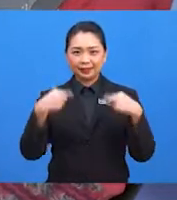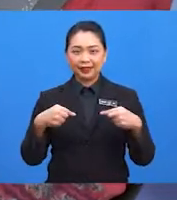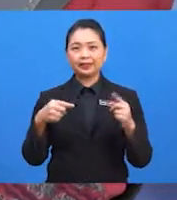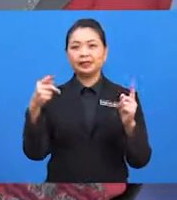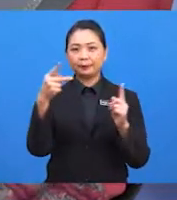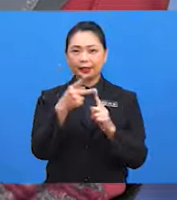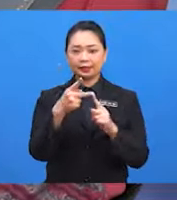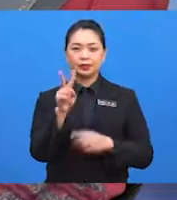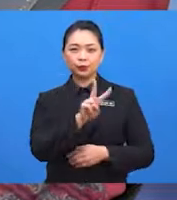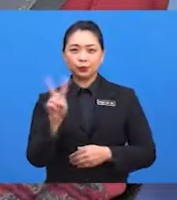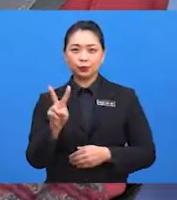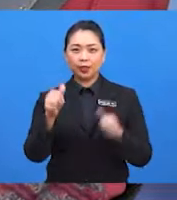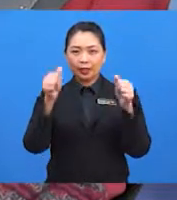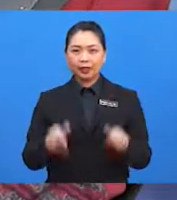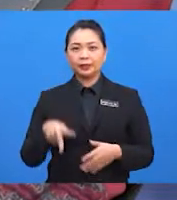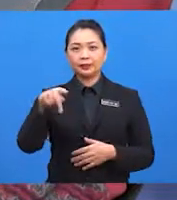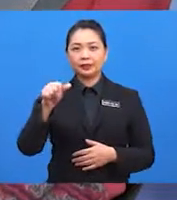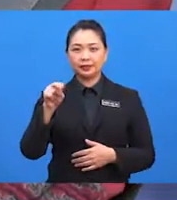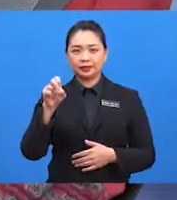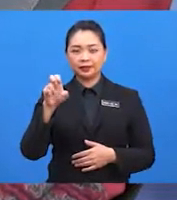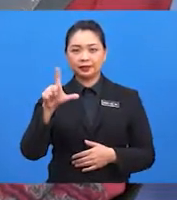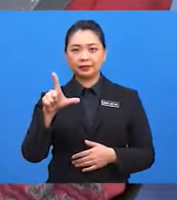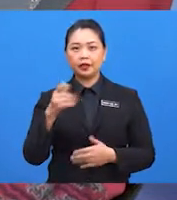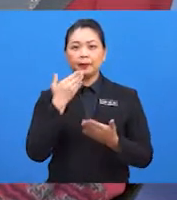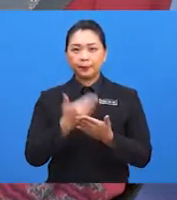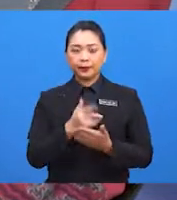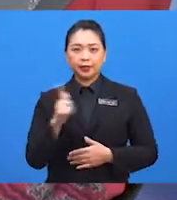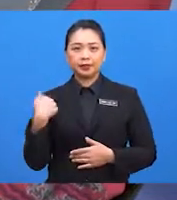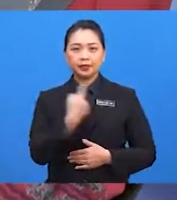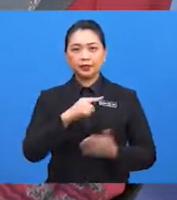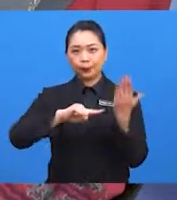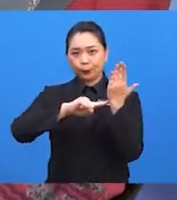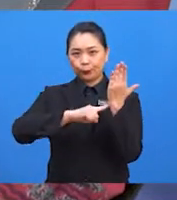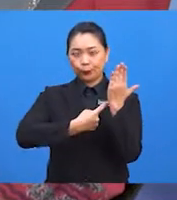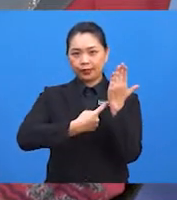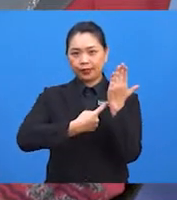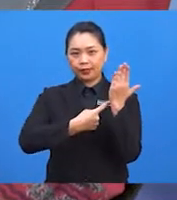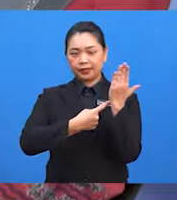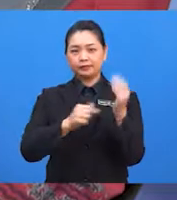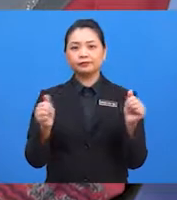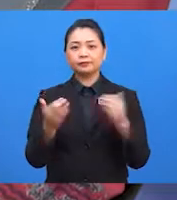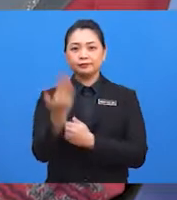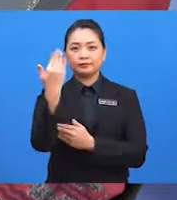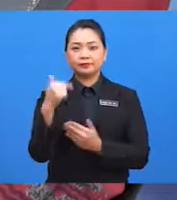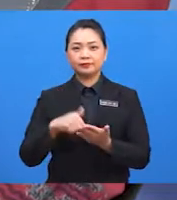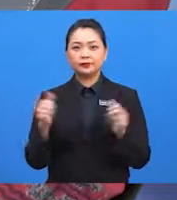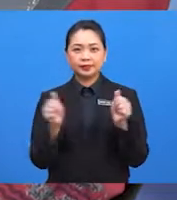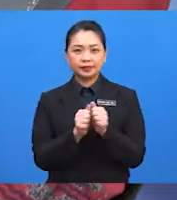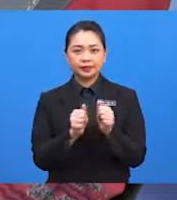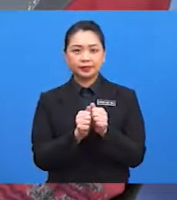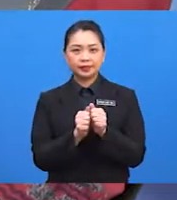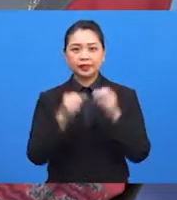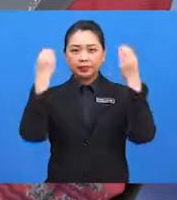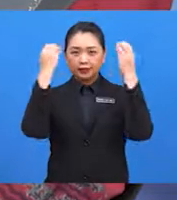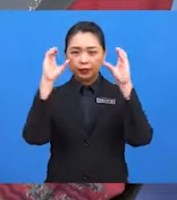kedua-dua ahli panel. Selamat. Baiklah, kita mulakan sembang santai kita pada pagi ini. Saya mulakan dengan Cikgu